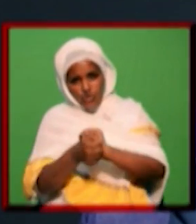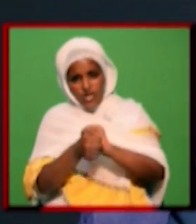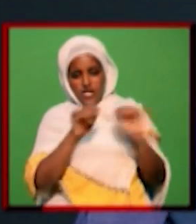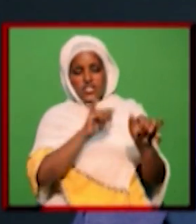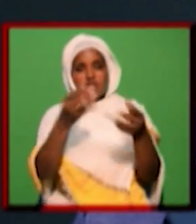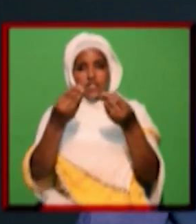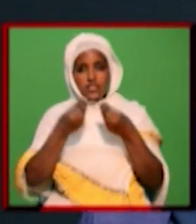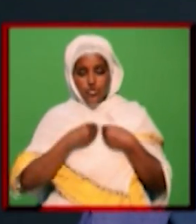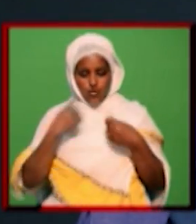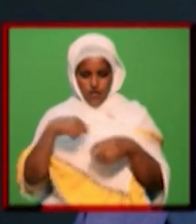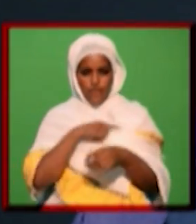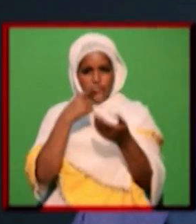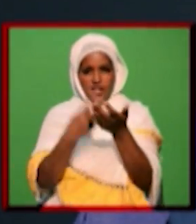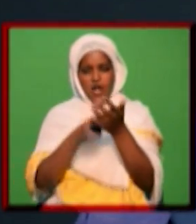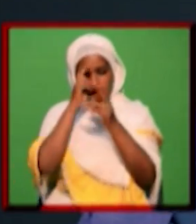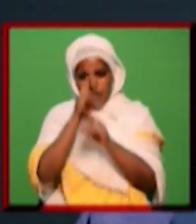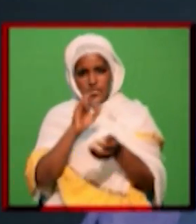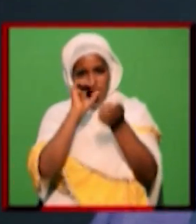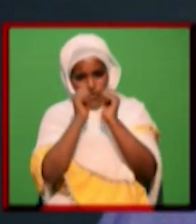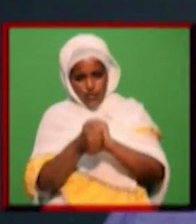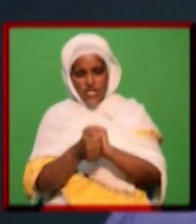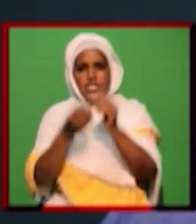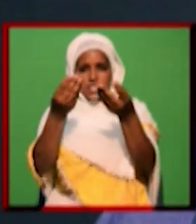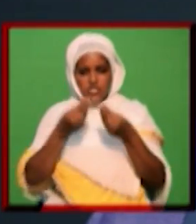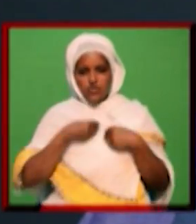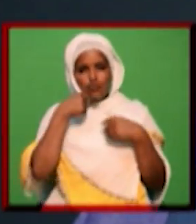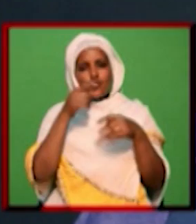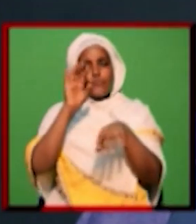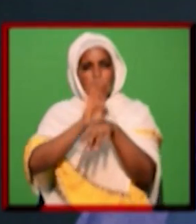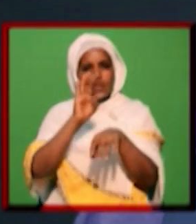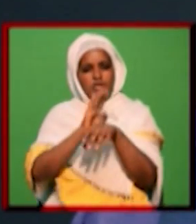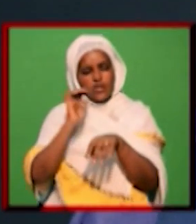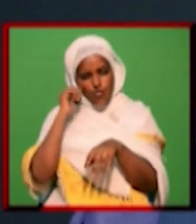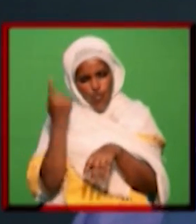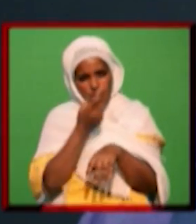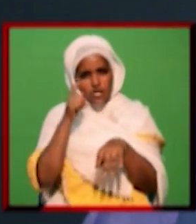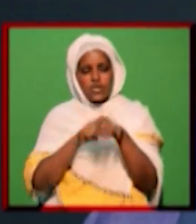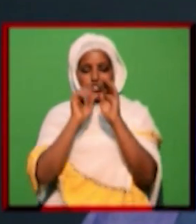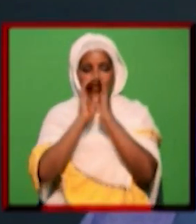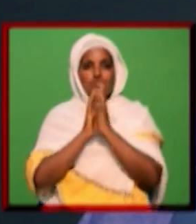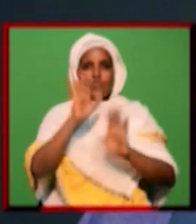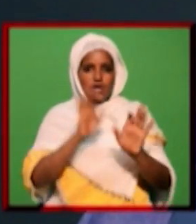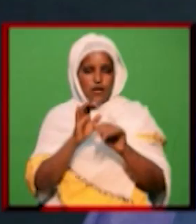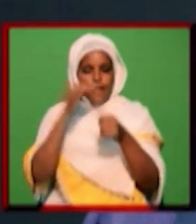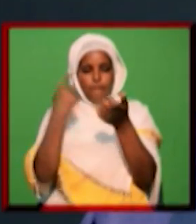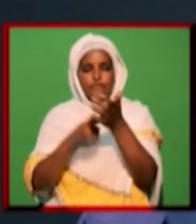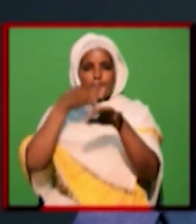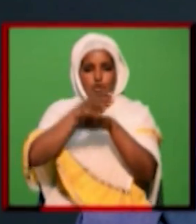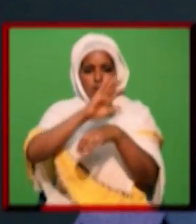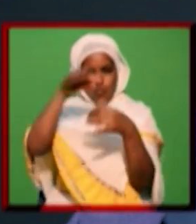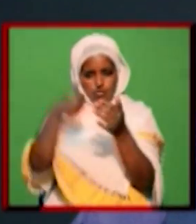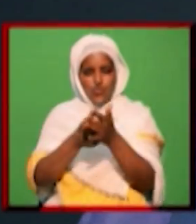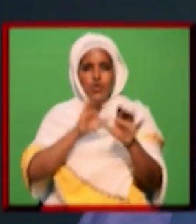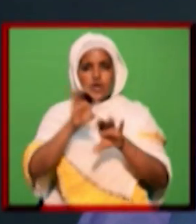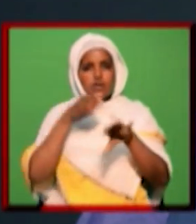ለውጠህ እንደሰጣቸው ይህንንም አክብረህ ለውጠህ ስጥ ብሎ ነው ካህኑ ሁሉ ጊዜ በየቤተ ክርስቲያኑ የሚጸልየው ጸሎት ከዚህ በኋላ